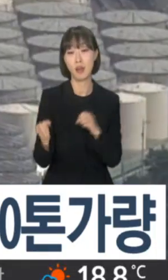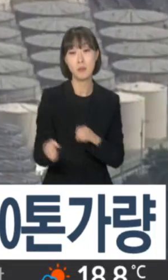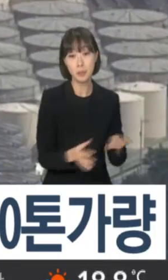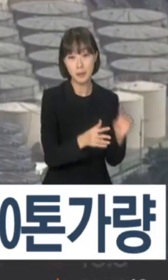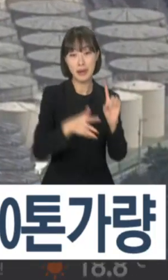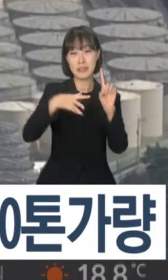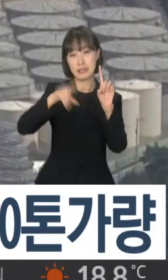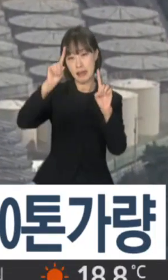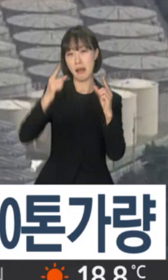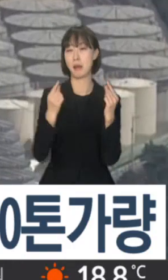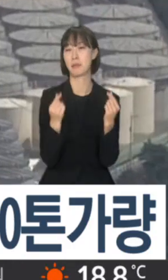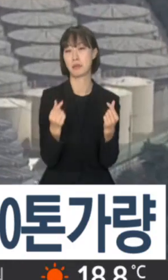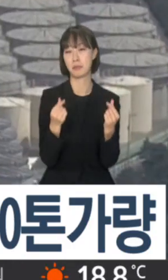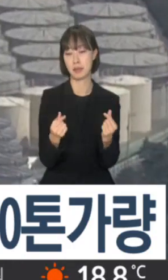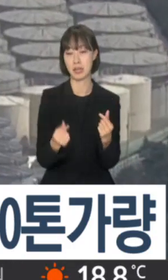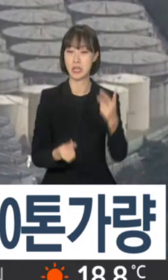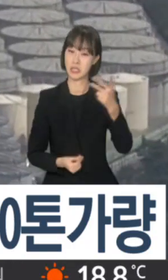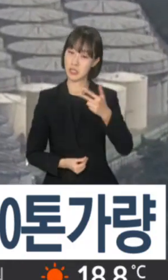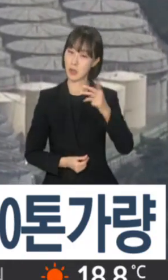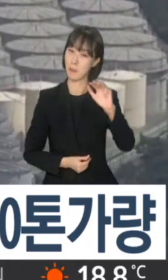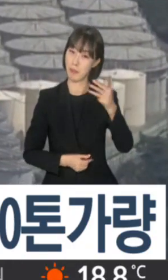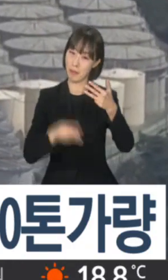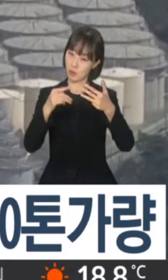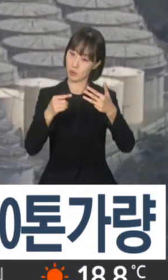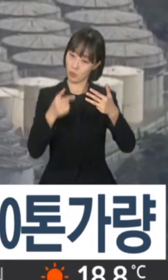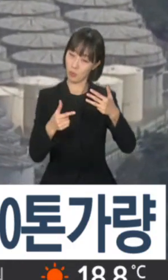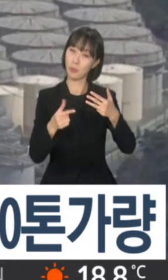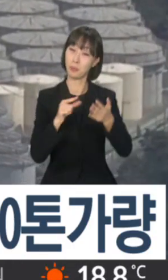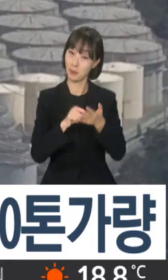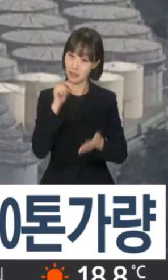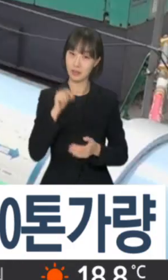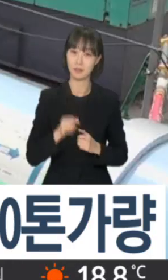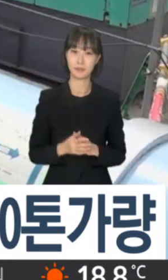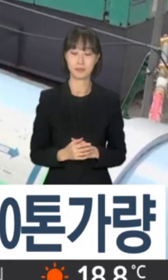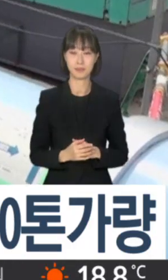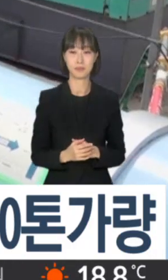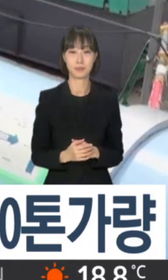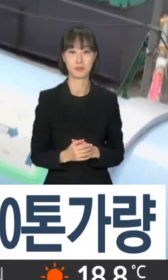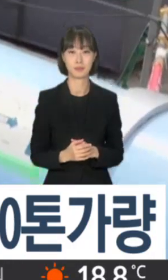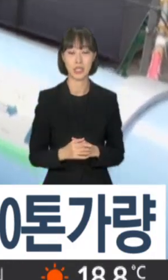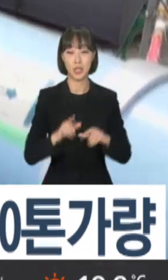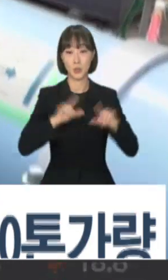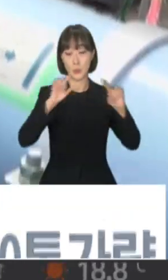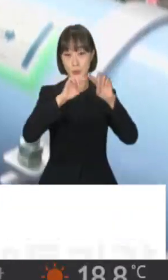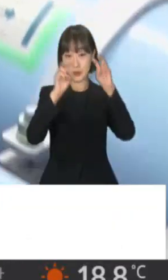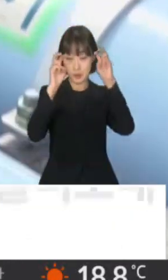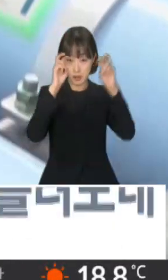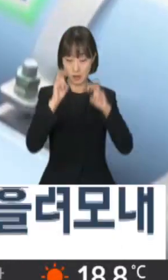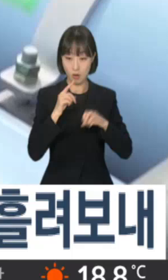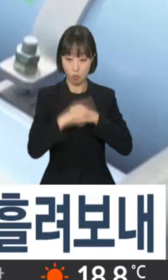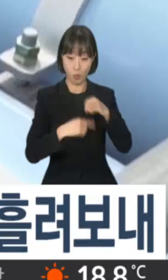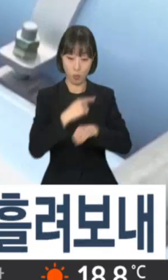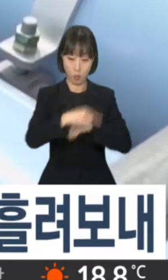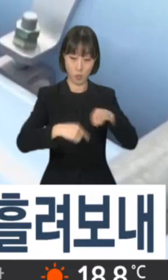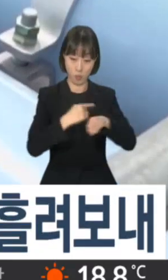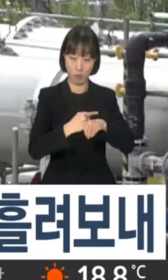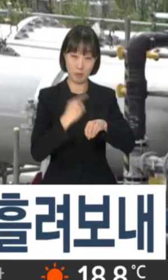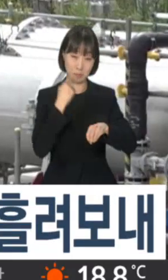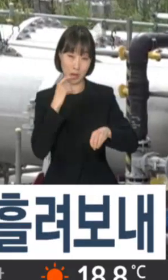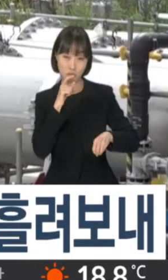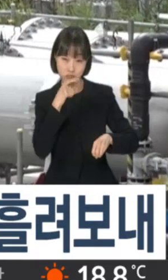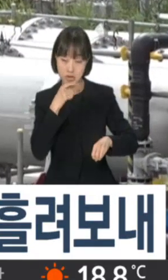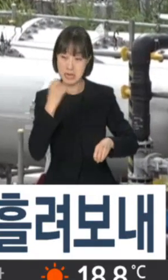대와 비슷한 수준인 약 7,800 t 가량입니다 도쿄 전력은 오염수를 바닷물에 희석한